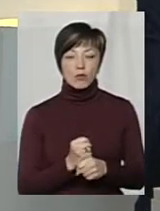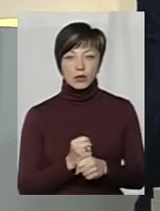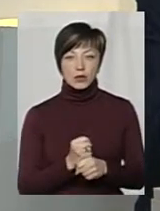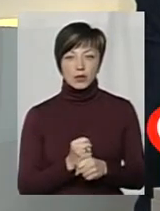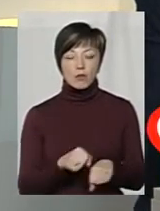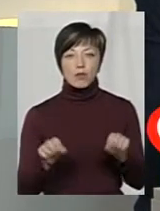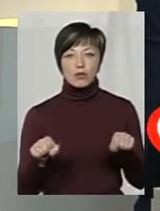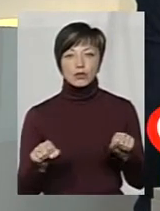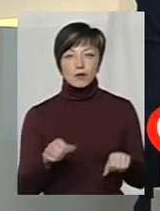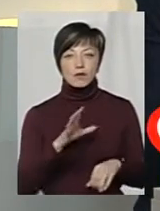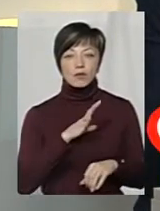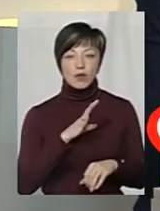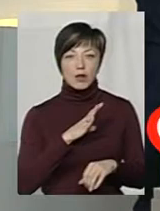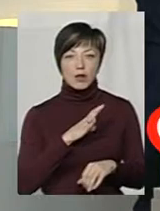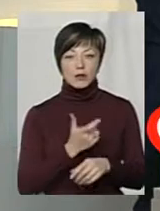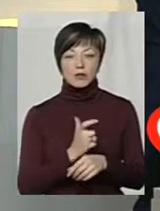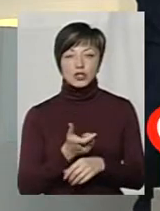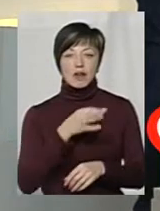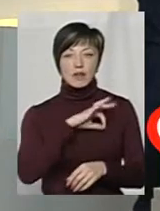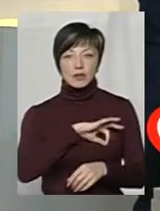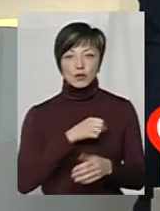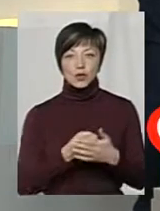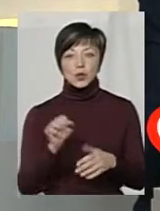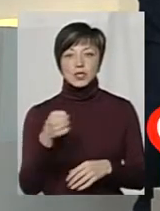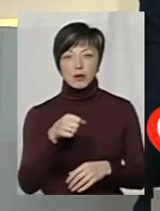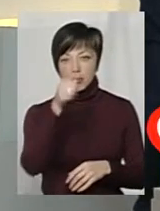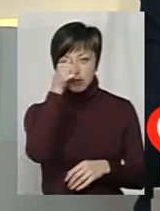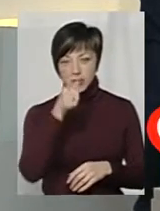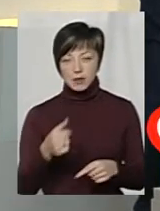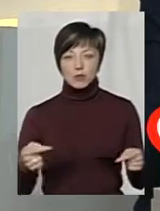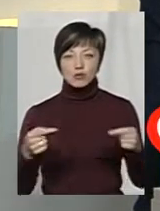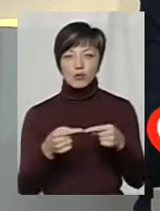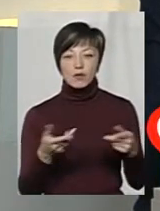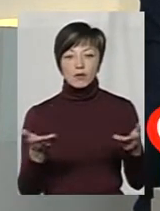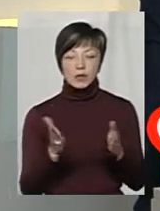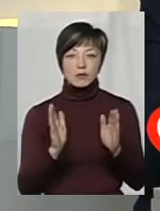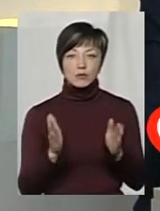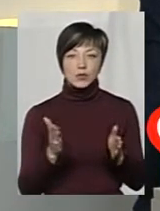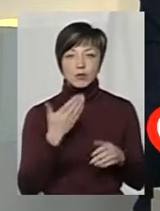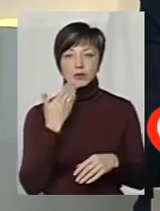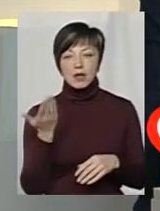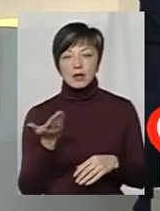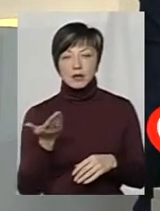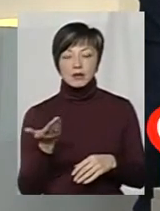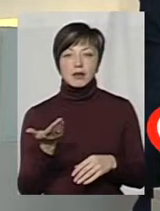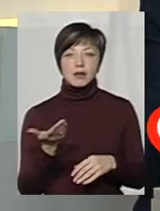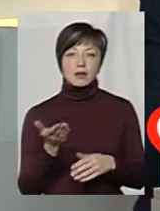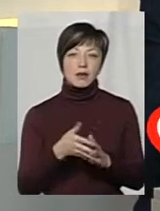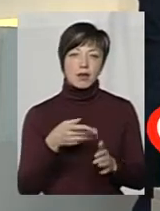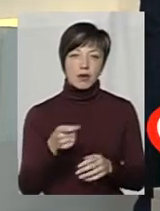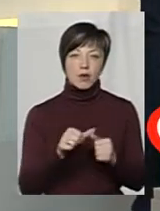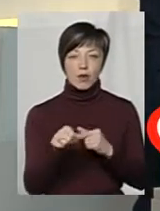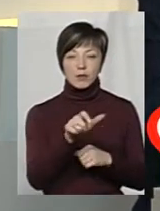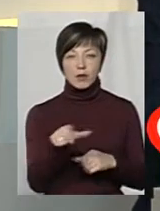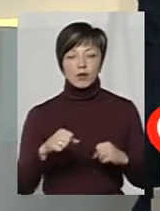вона, можливо, була найбільш ефективна до серпня місяця. Безумовно, що десь були популістичні заяви окремих, коли там